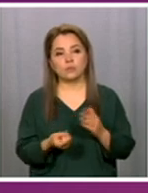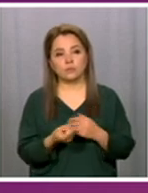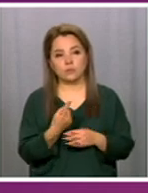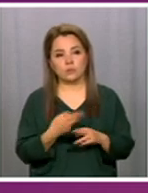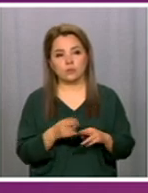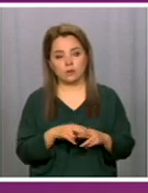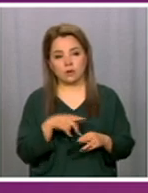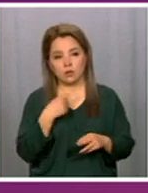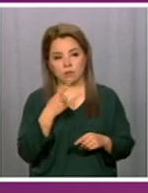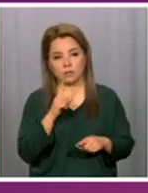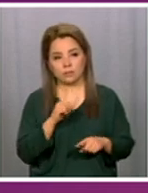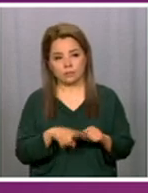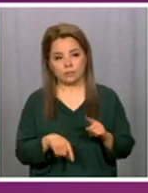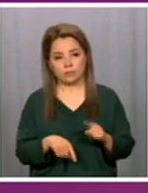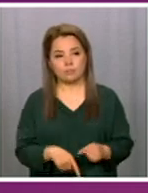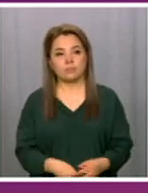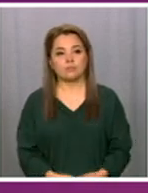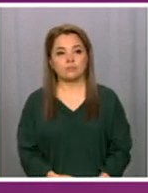Говори.